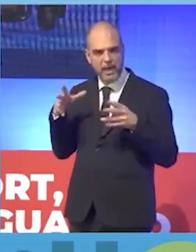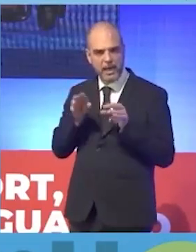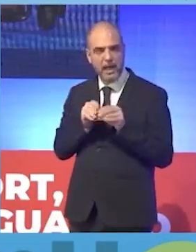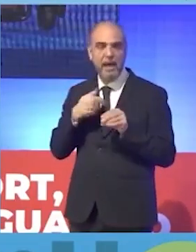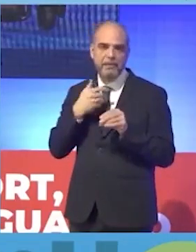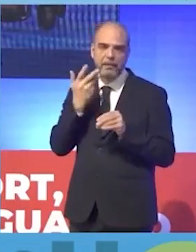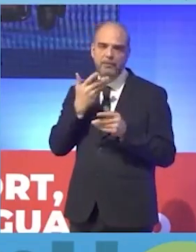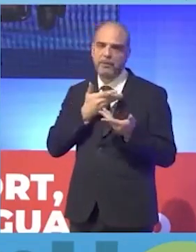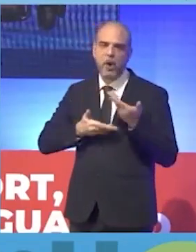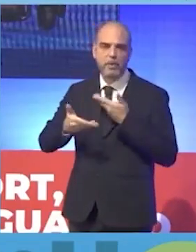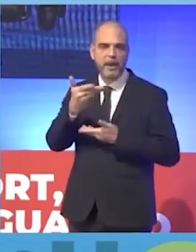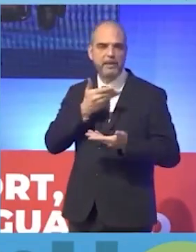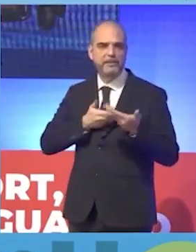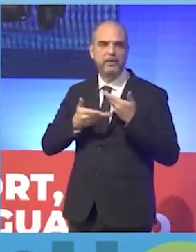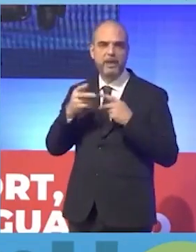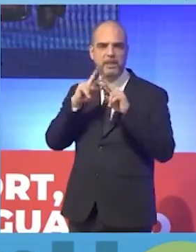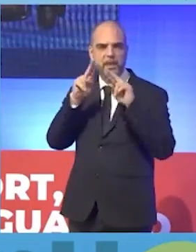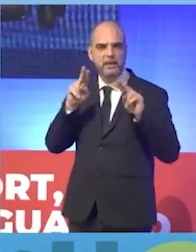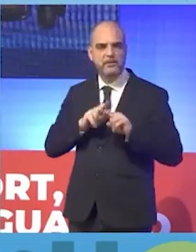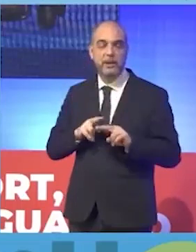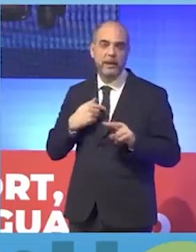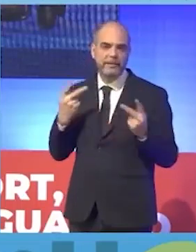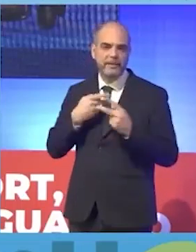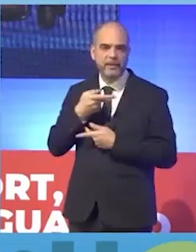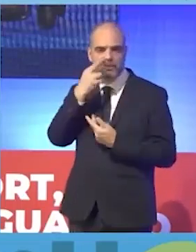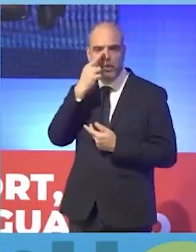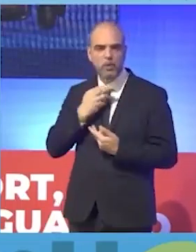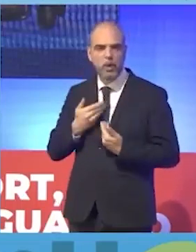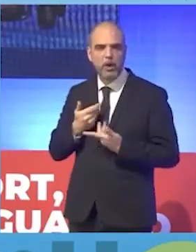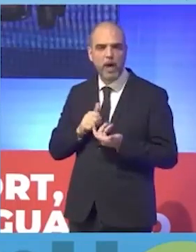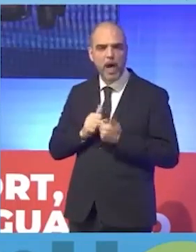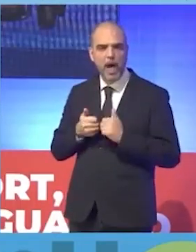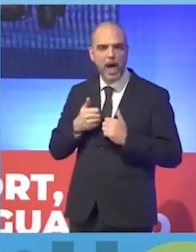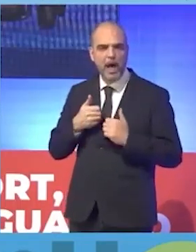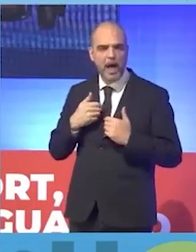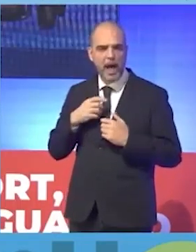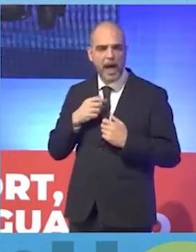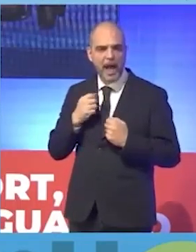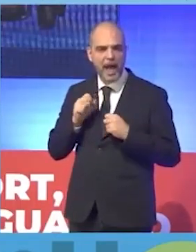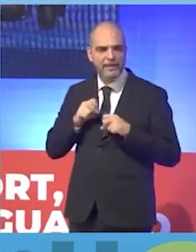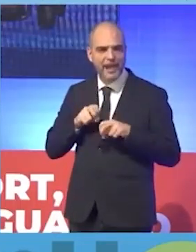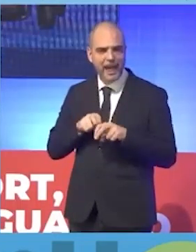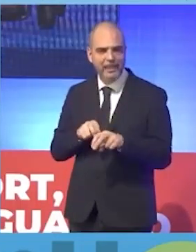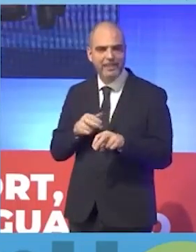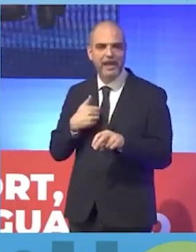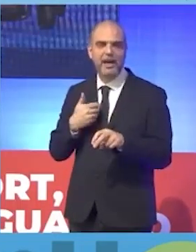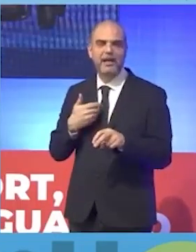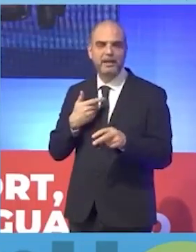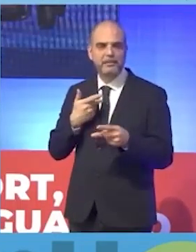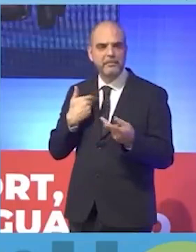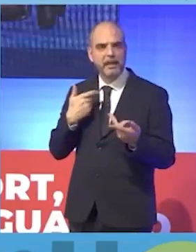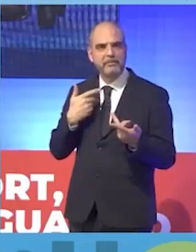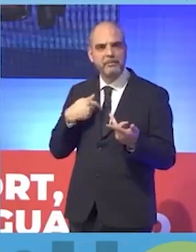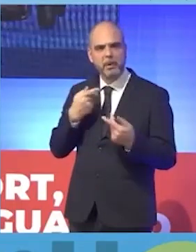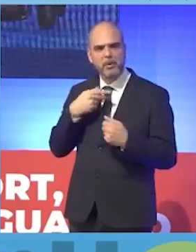internazionale, ma per adesso il mio ruolo è quello di atleta. E quello che però ho potuto sperimentare anche conoscendo Pier